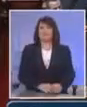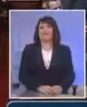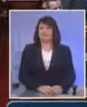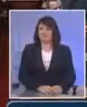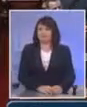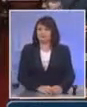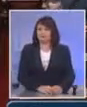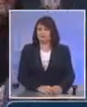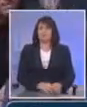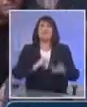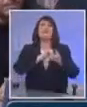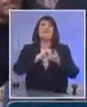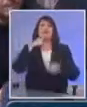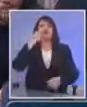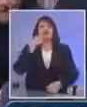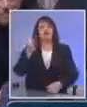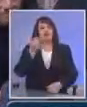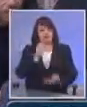Συμπληρώνει δε ο Σύλλογος των Γονέων.